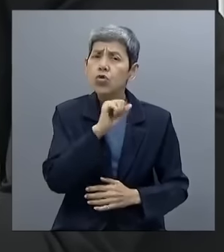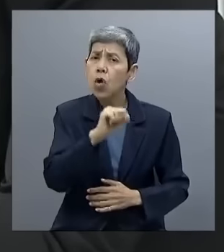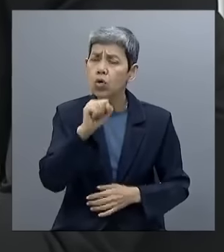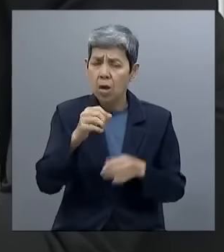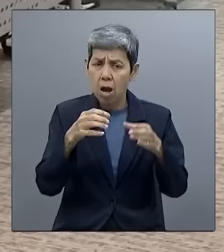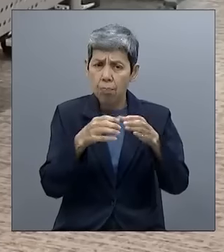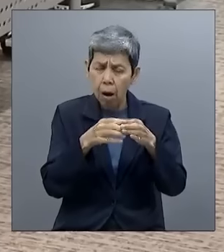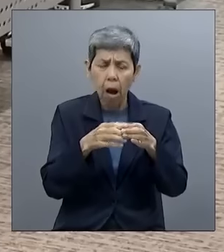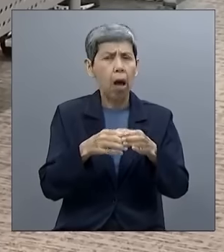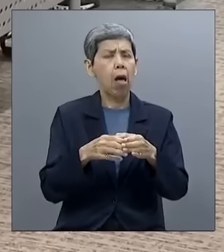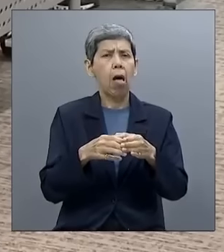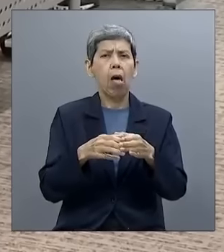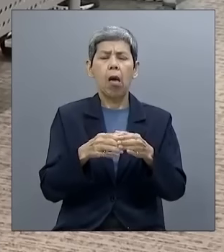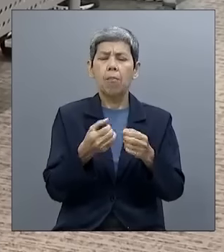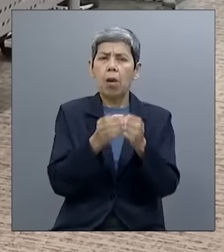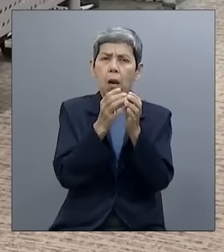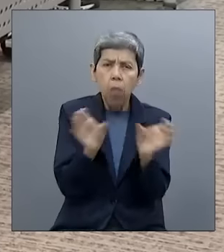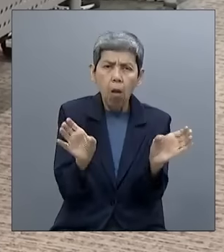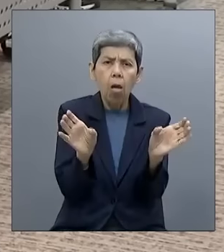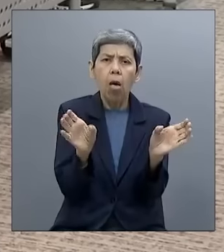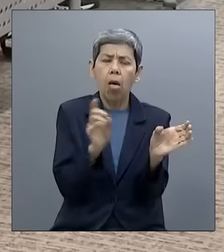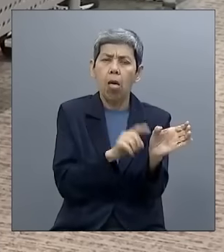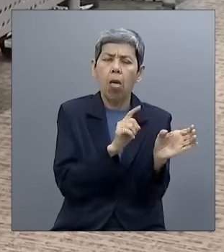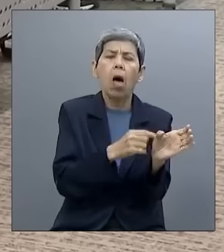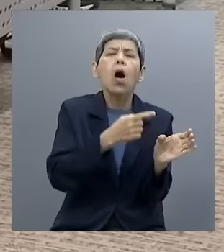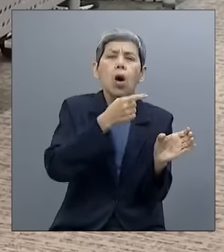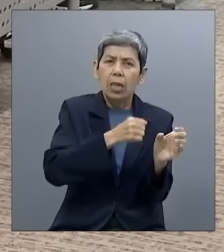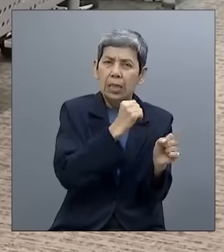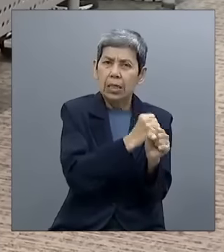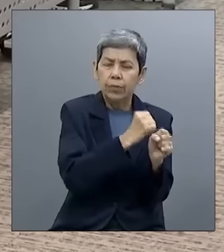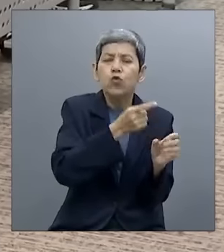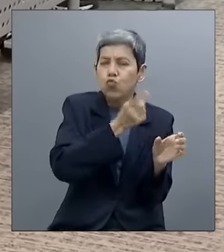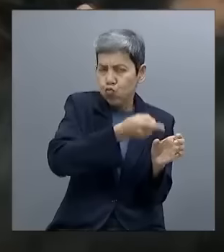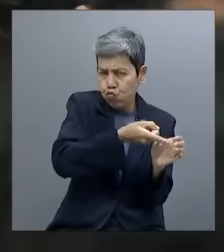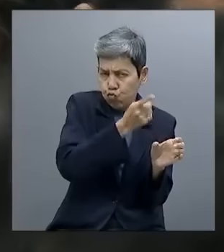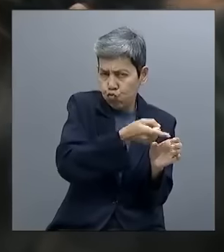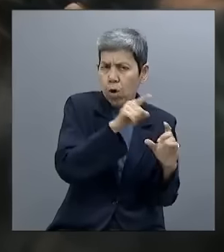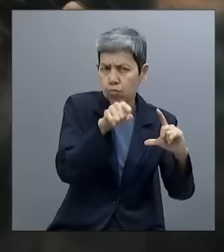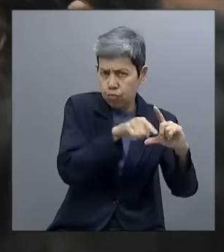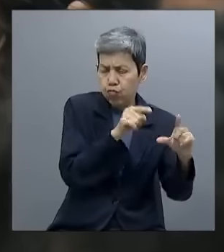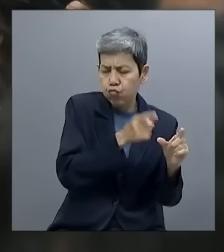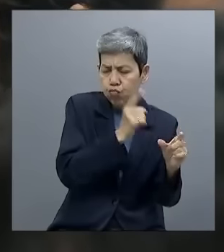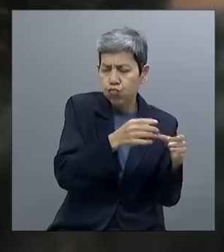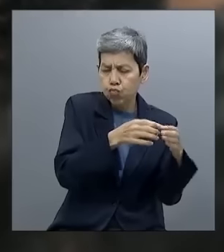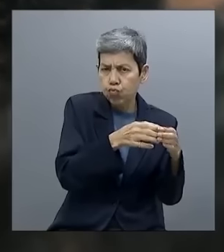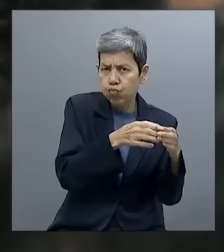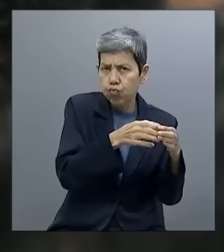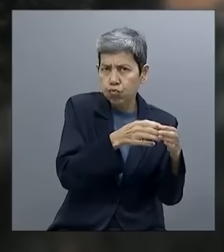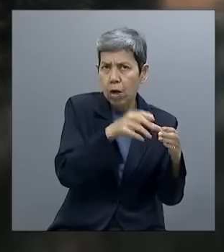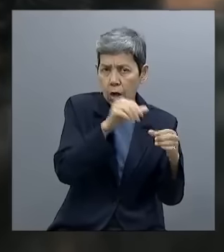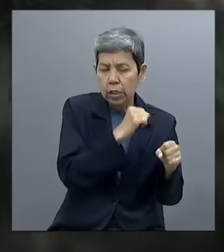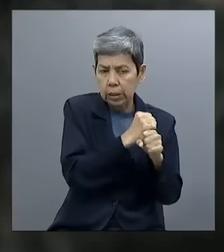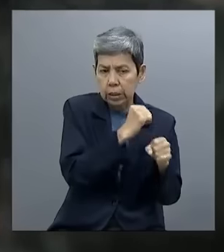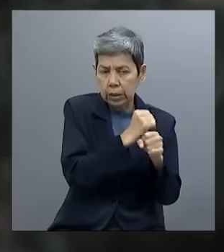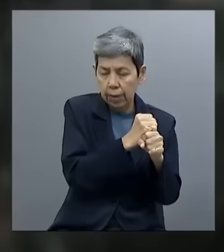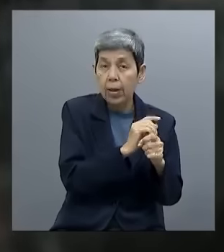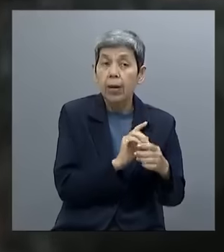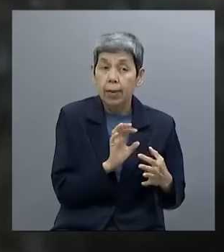กลับแตกออกเป็น2กลุ่ม1คือยังคงสังกัดพรรคซึ่งหมายถึงพรรคใหม่ที่ก้าวไกลจัดเตรียมเอา